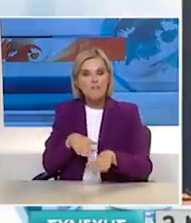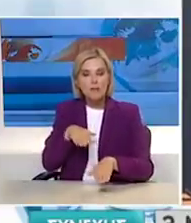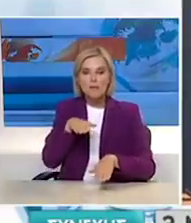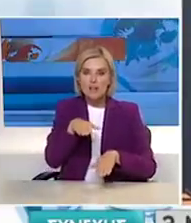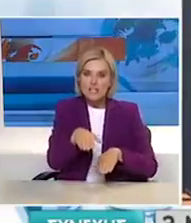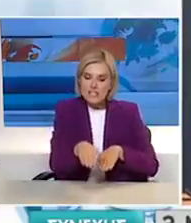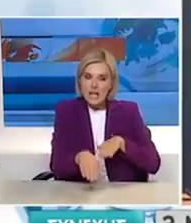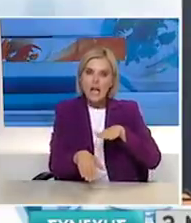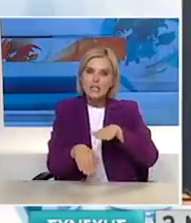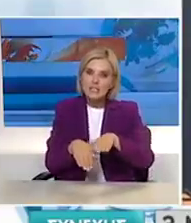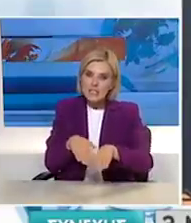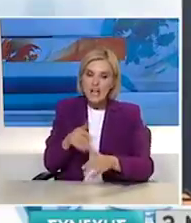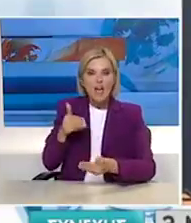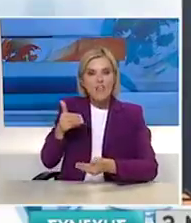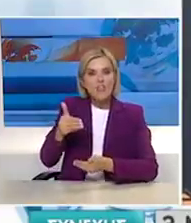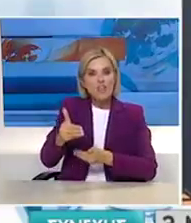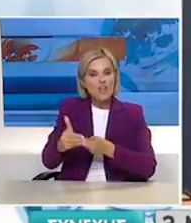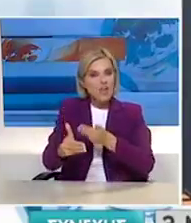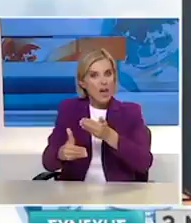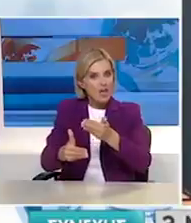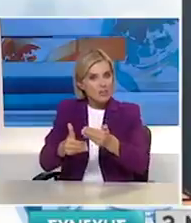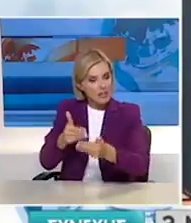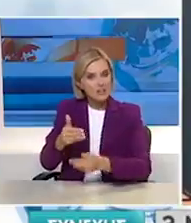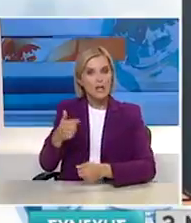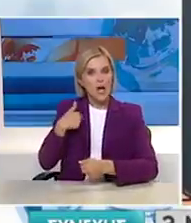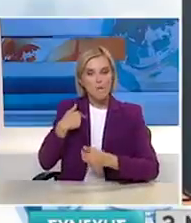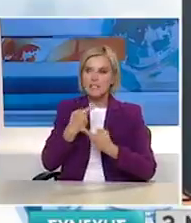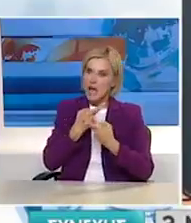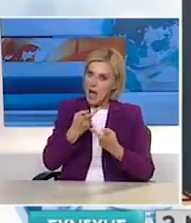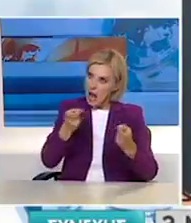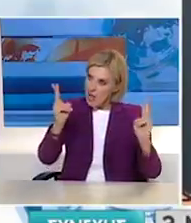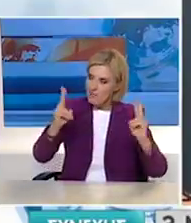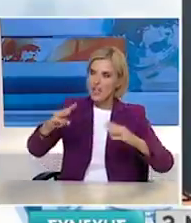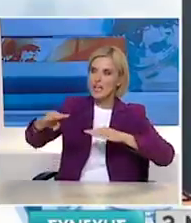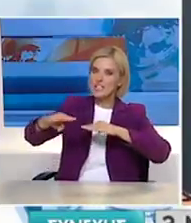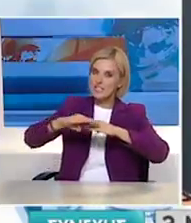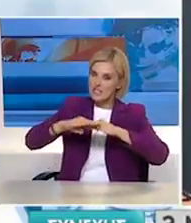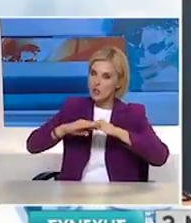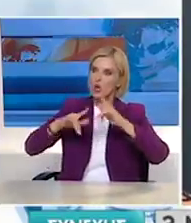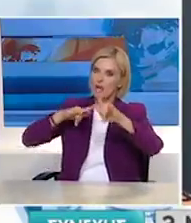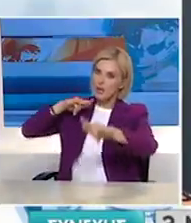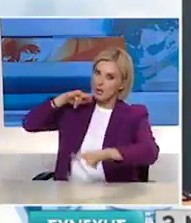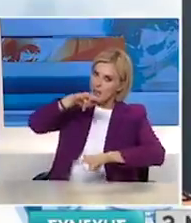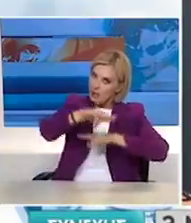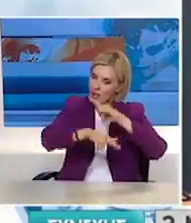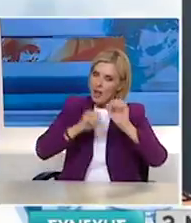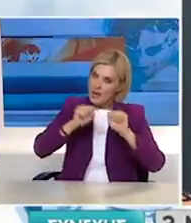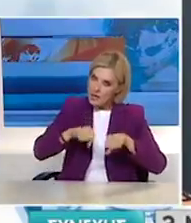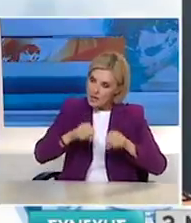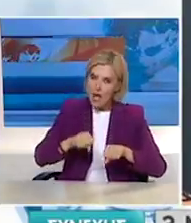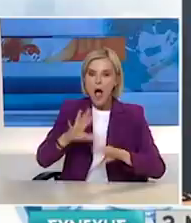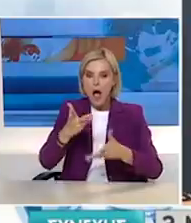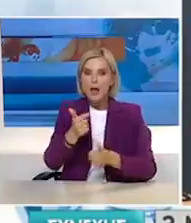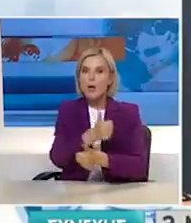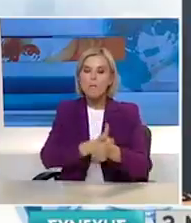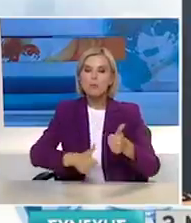προχωρήσουμε αυτή τη διαδικασία, τη δυνατότητα επίσκεψης θα τη δώσουμε, αλλά προτάσσοντας κάτι που ήταν από την πρώτη στιγμή η άμεση